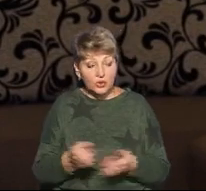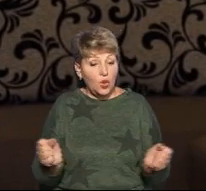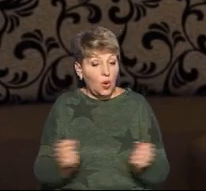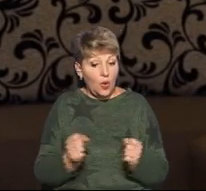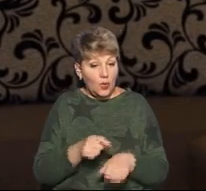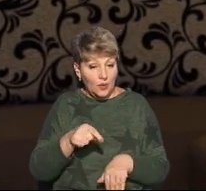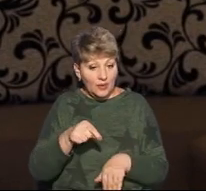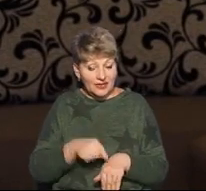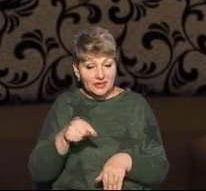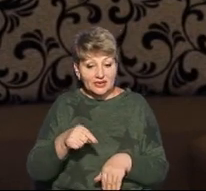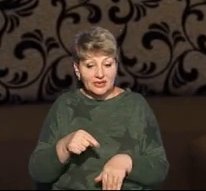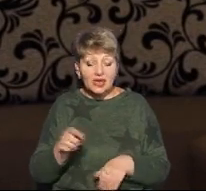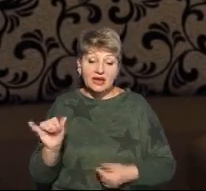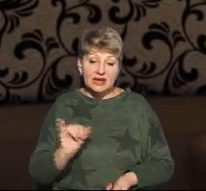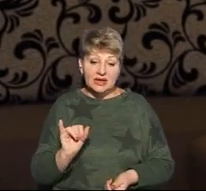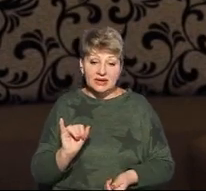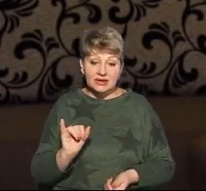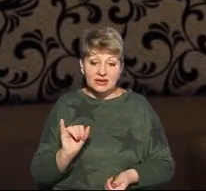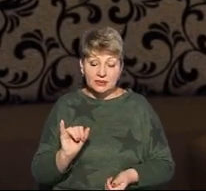льодова, звичайно, і